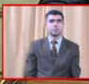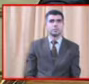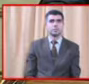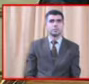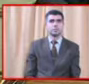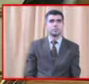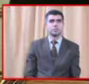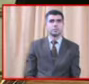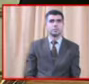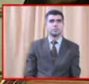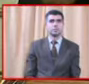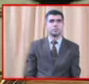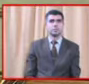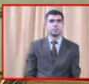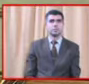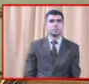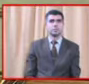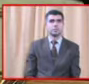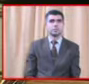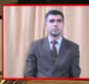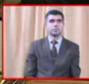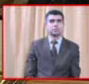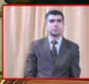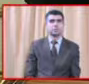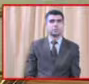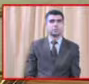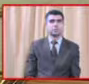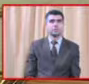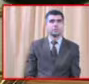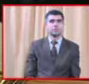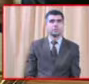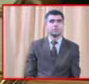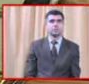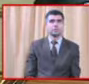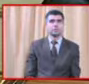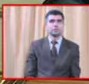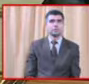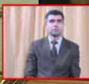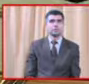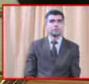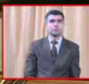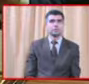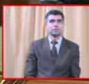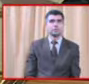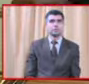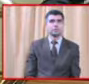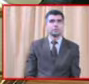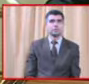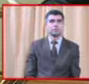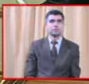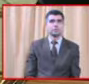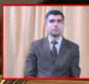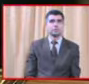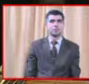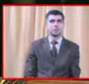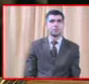ثلاثة المستشفيات وليني وازما حيت زين النظر واش تتوغ الجهات المغربية نشد الوزير المغربي إن شاء الله أنه خصنا نقيا فوس كفوس إن شاء الله غير